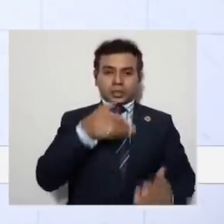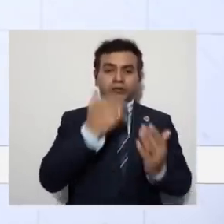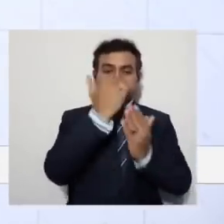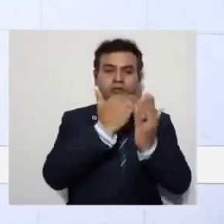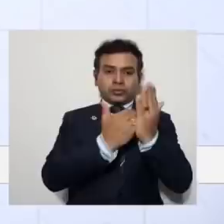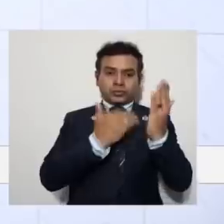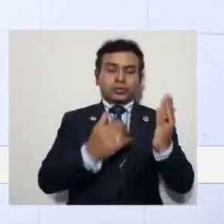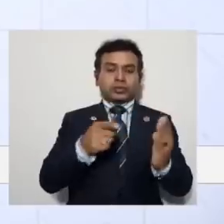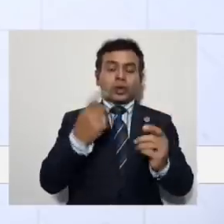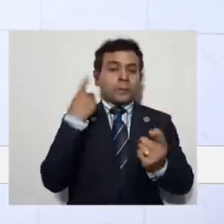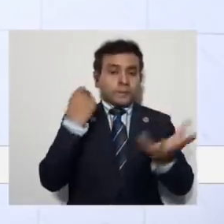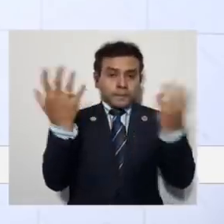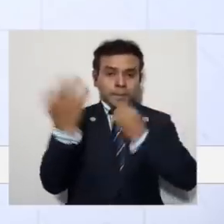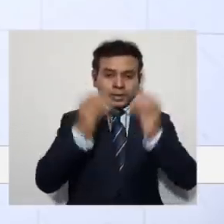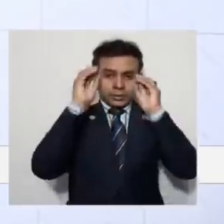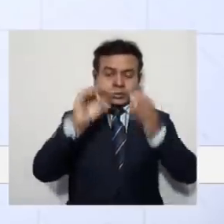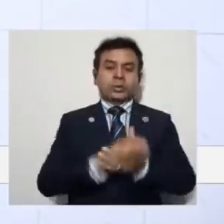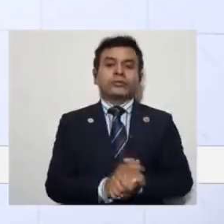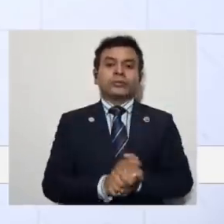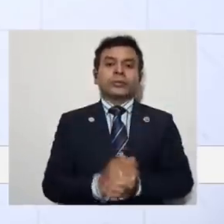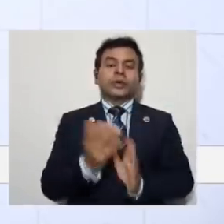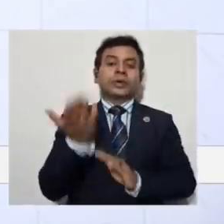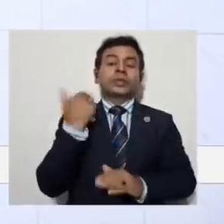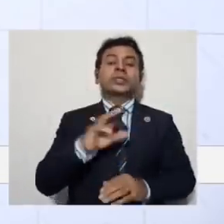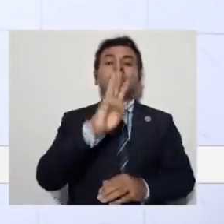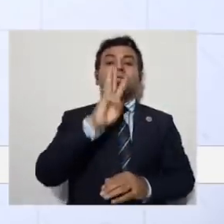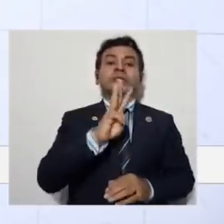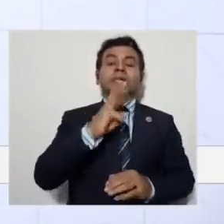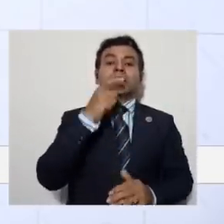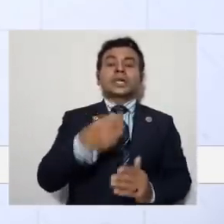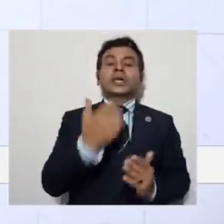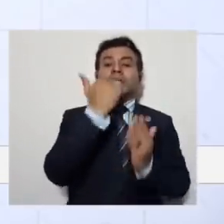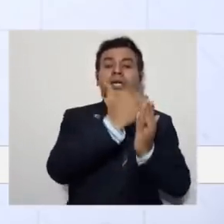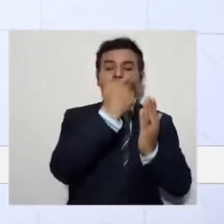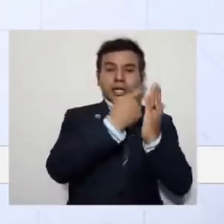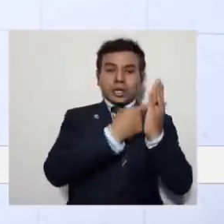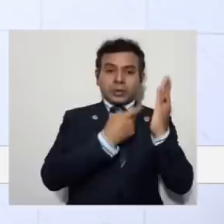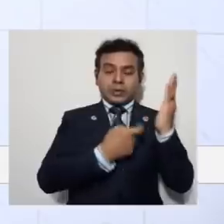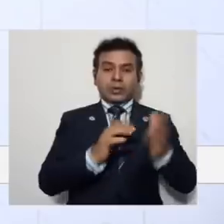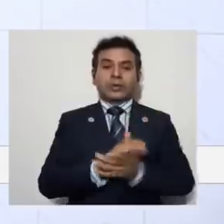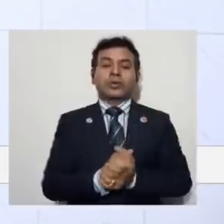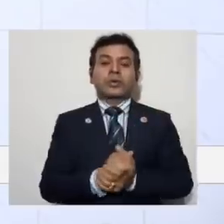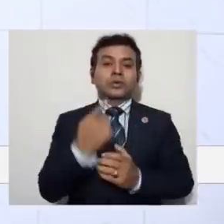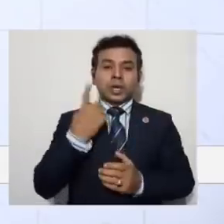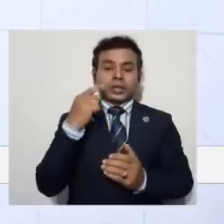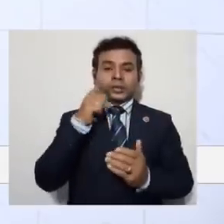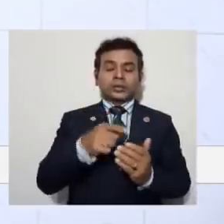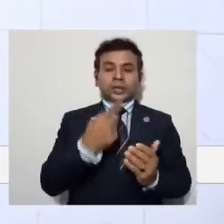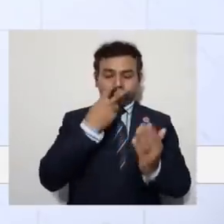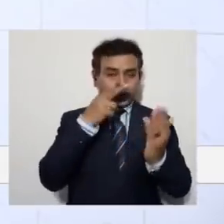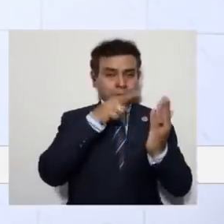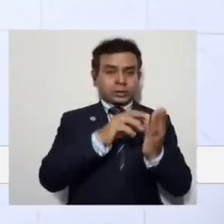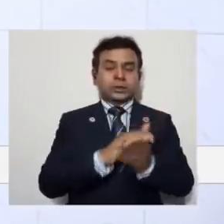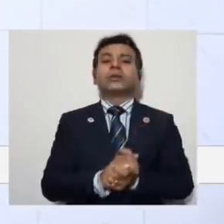হচ্ছে, এবং এই 33টি প্রতিষ্ঠানেরই ফলাফল আজকে আমরা উল্লেখ করেছি। আমি একটু 3 তারিখের আমাদের যা রিপোর্ট ছিল